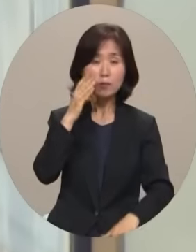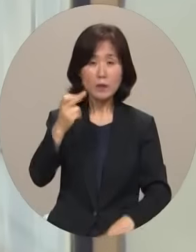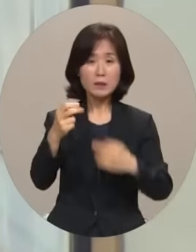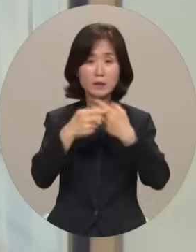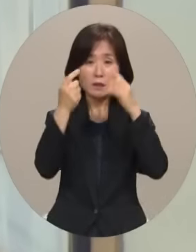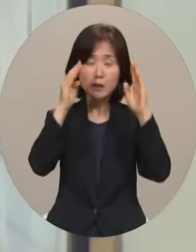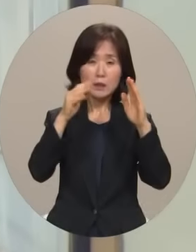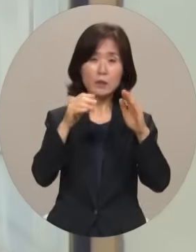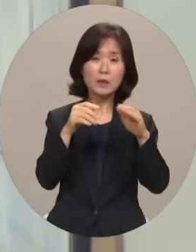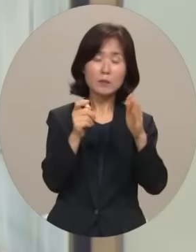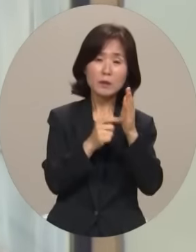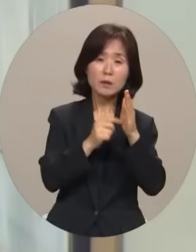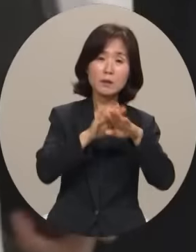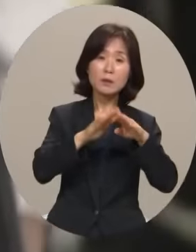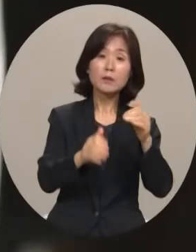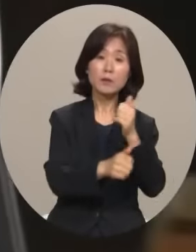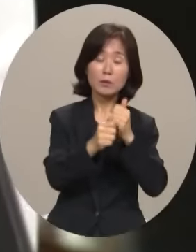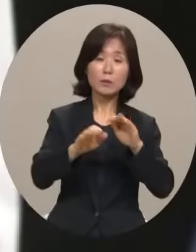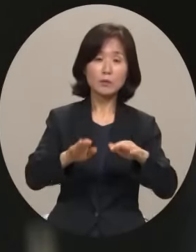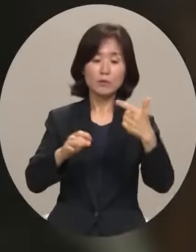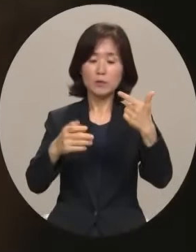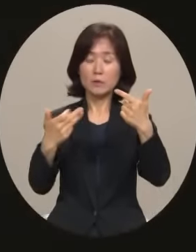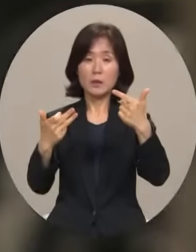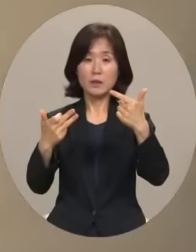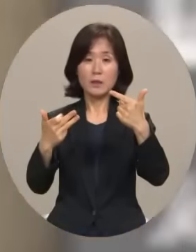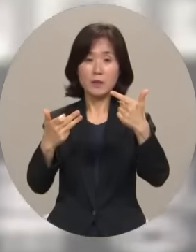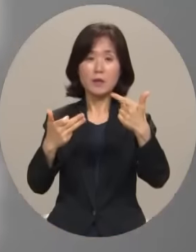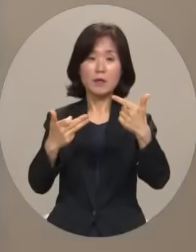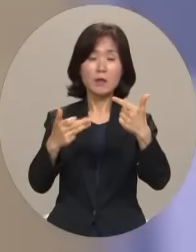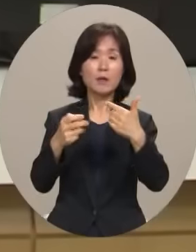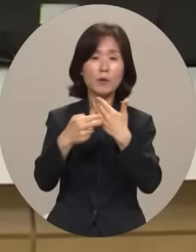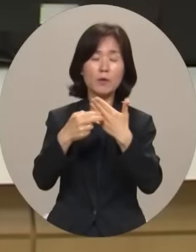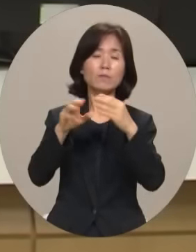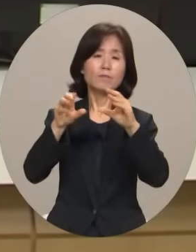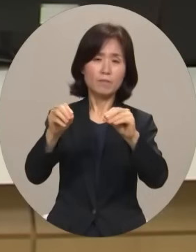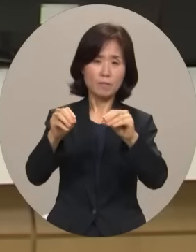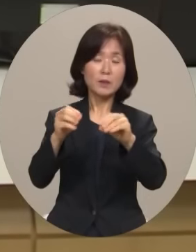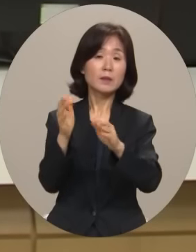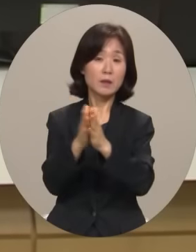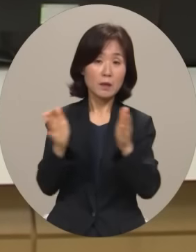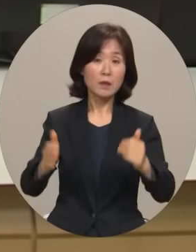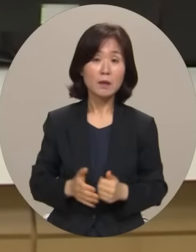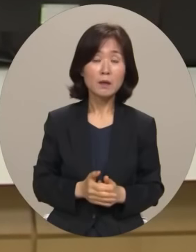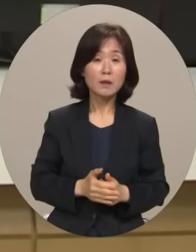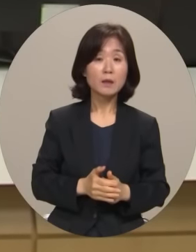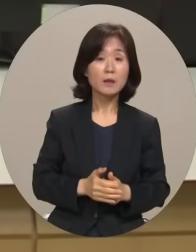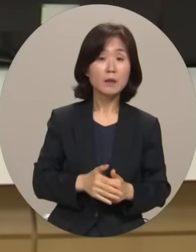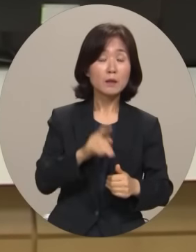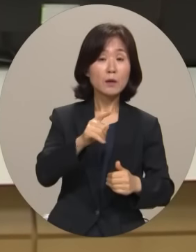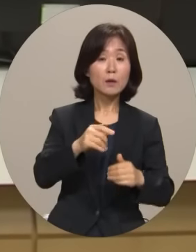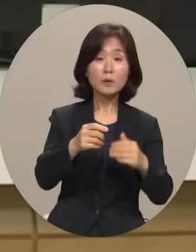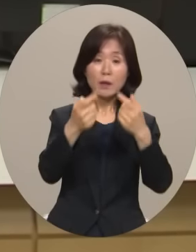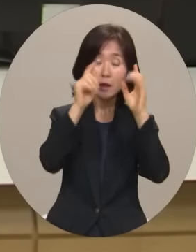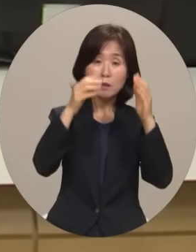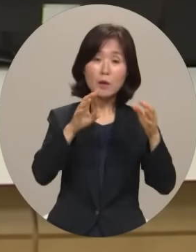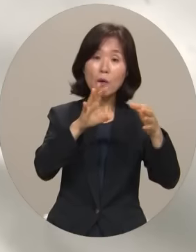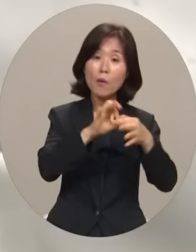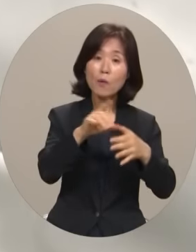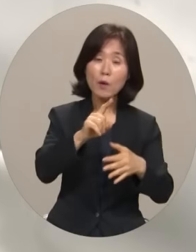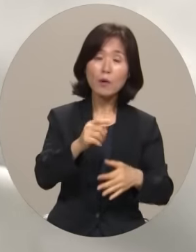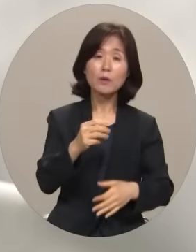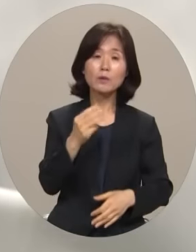비상대책 위원회도 오는 18일 전면 휴진하게 했습니다 이들 대학은 각각 서울 성모병원과 삼성 서울